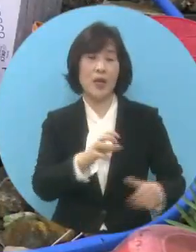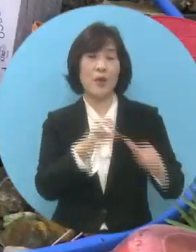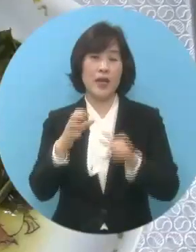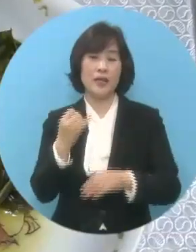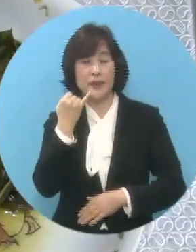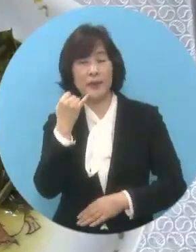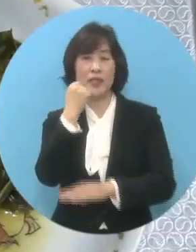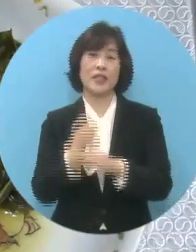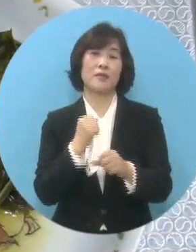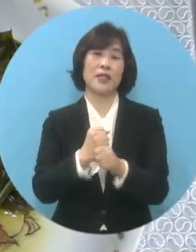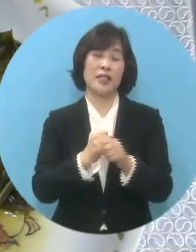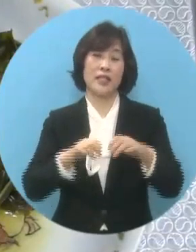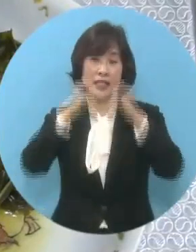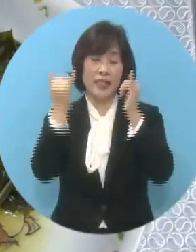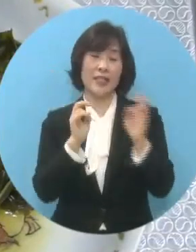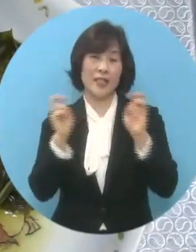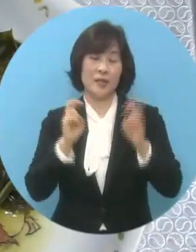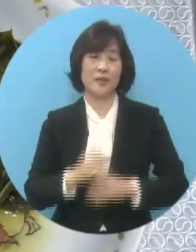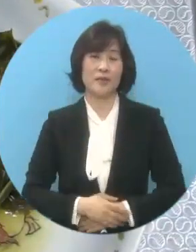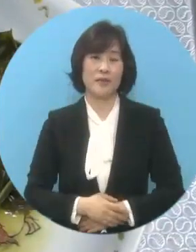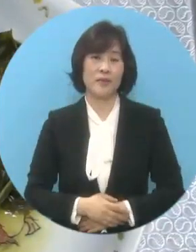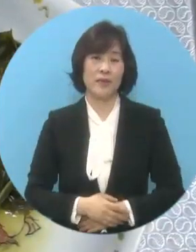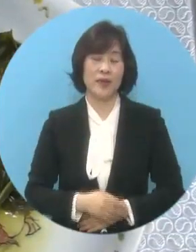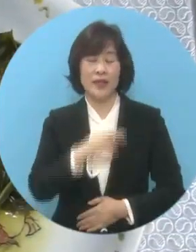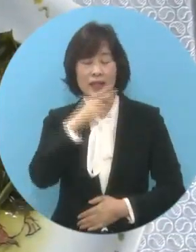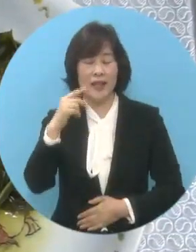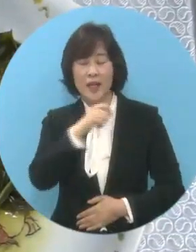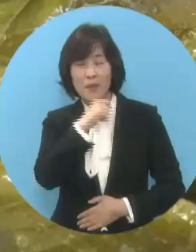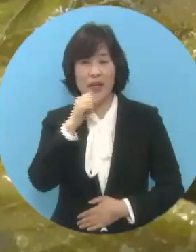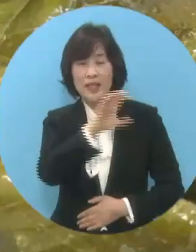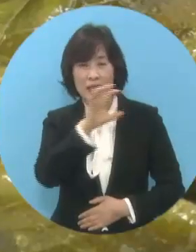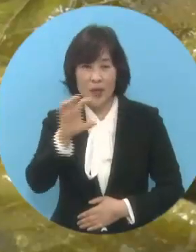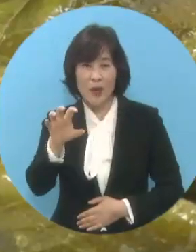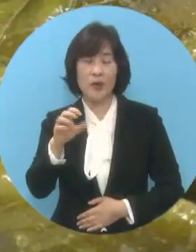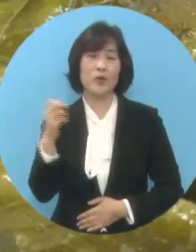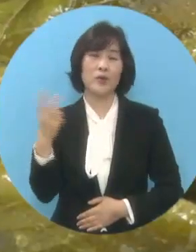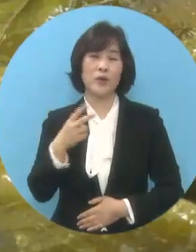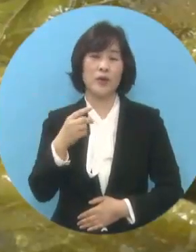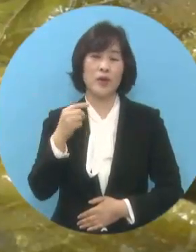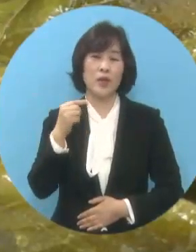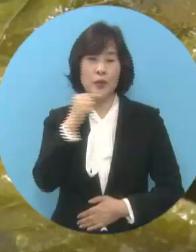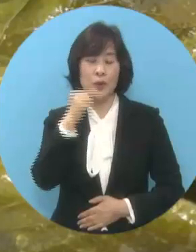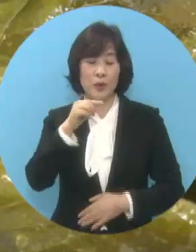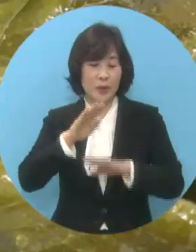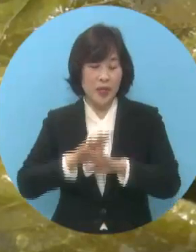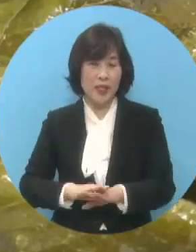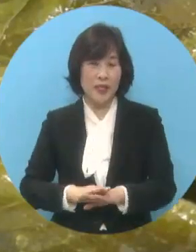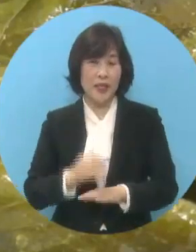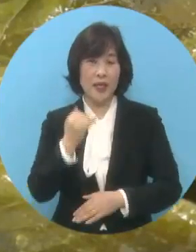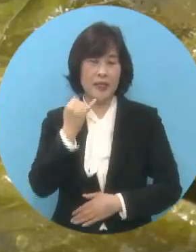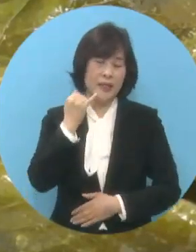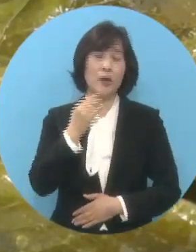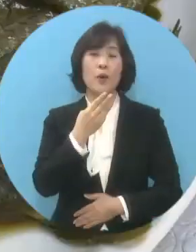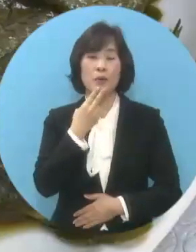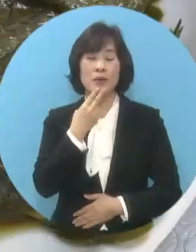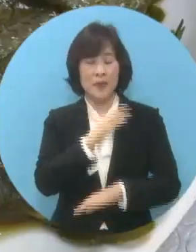장아찌를 생산하는 사회적 기업입니다. 나물의 향과 맛을 그대로 살리면서 짜지 않은 저염식 장아찌를 생산합니다.